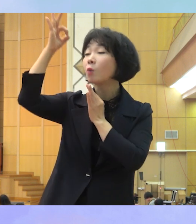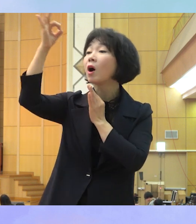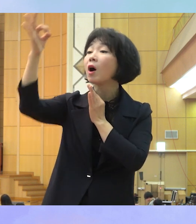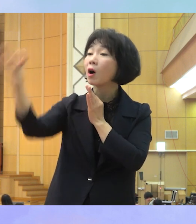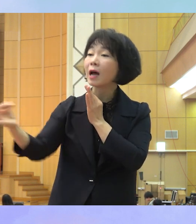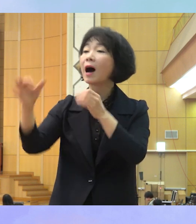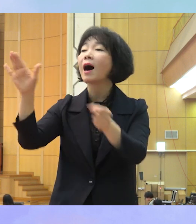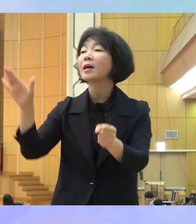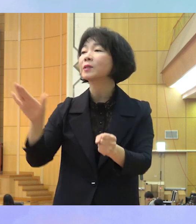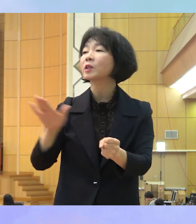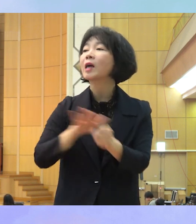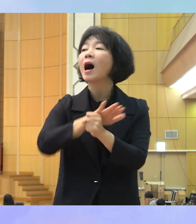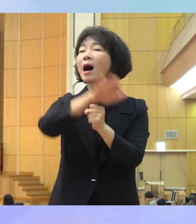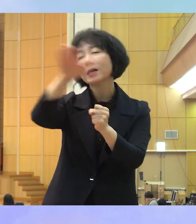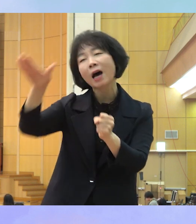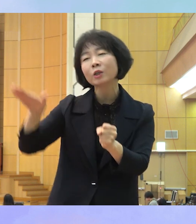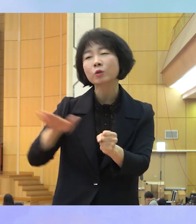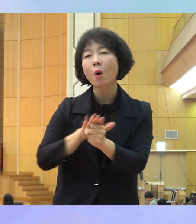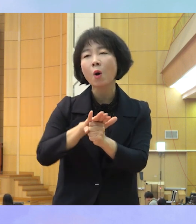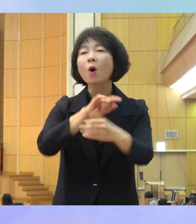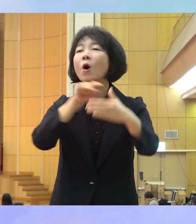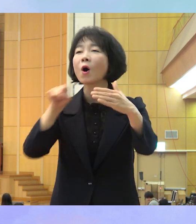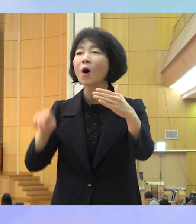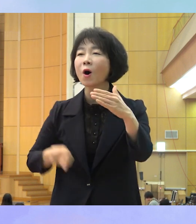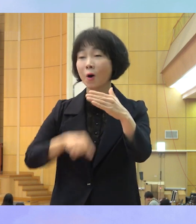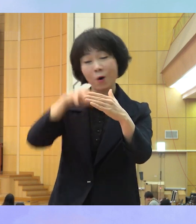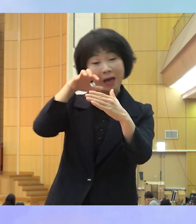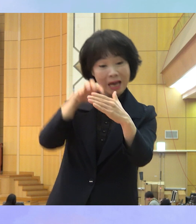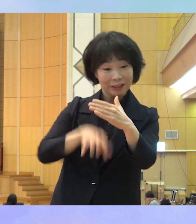나에게 영원한 사랑